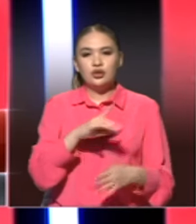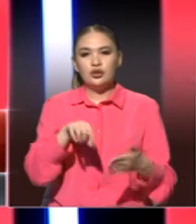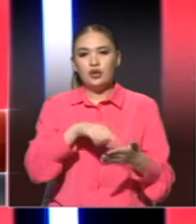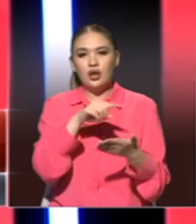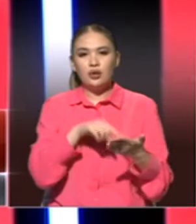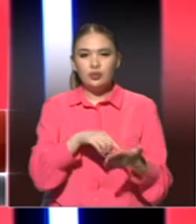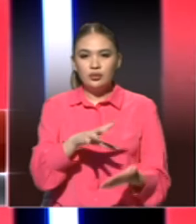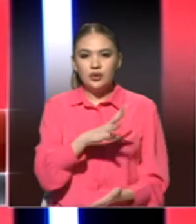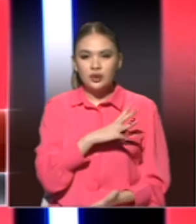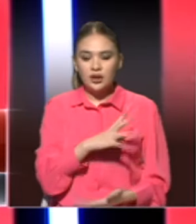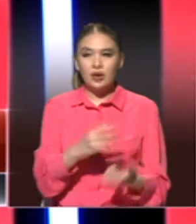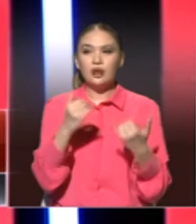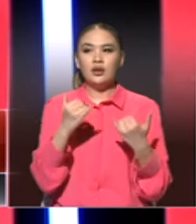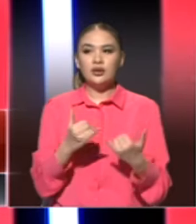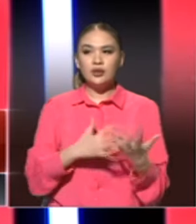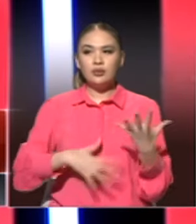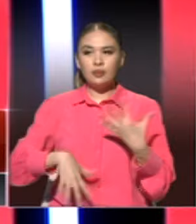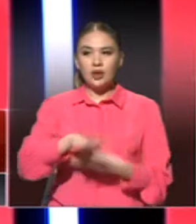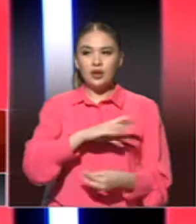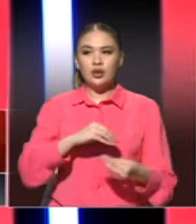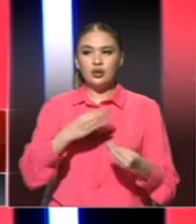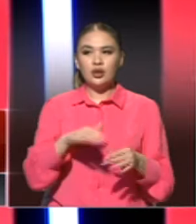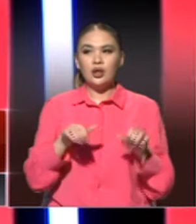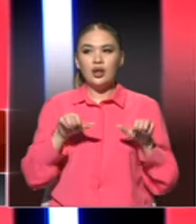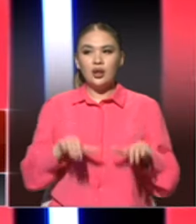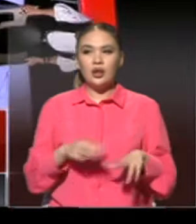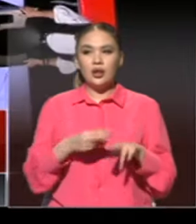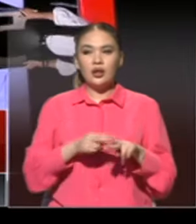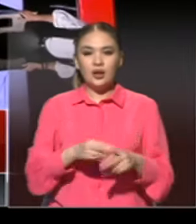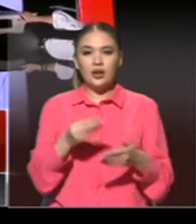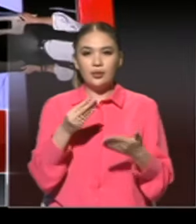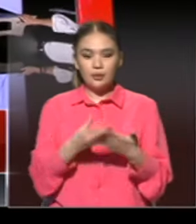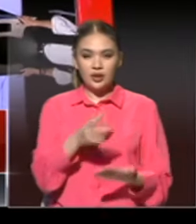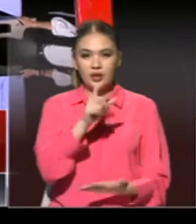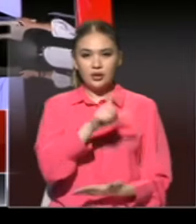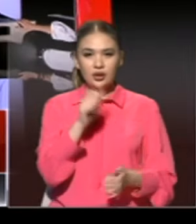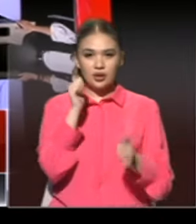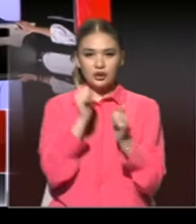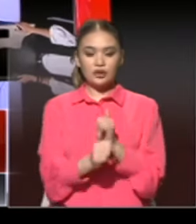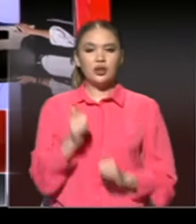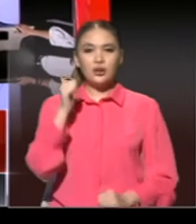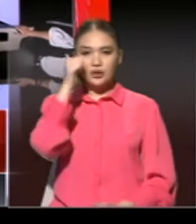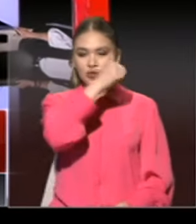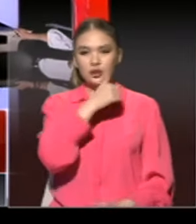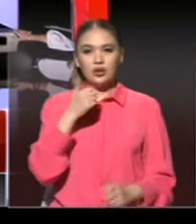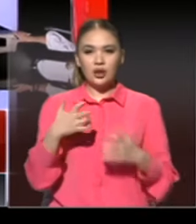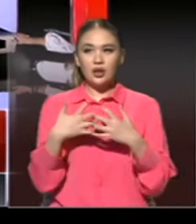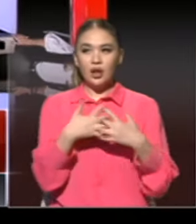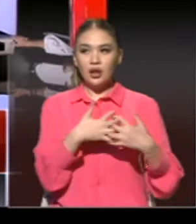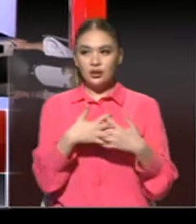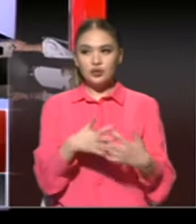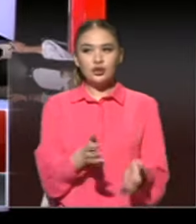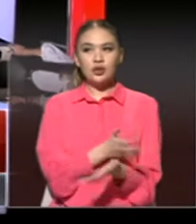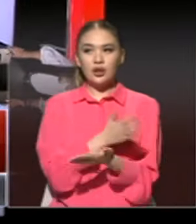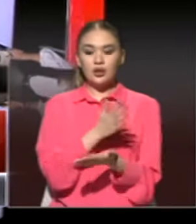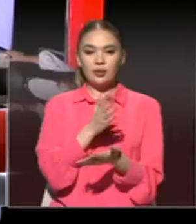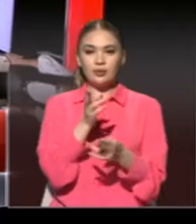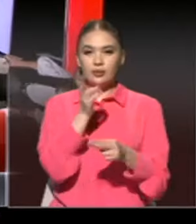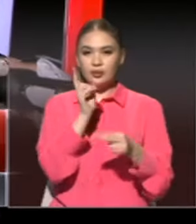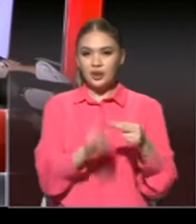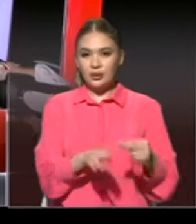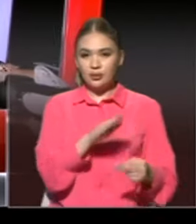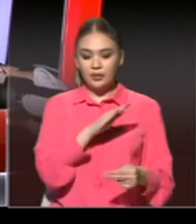барлығы бір саябырсып, бір жүйеге келген сияқты. Дегенмен қымбат спикерлер, жылдан жылға бір әйтеу талас таусылмайды ғой, білесіздер. Адам жүрген